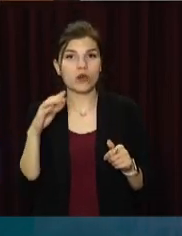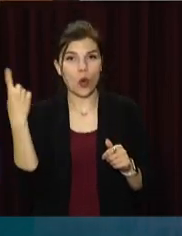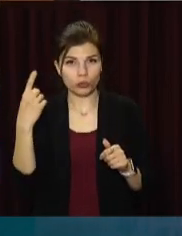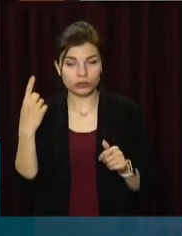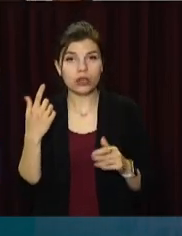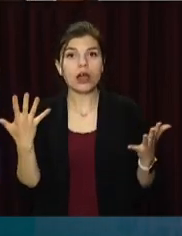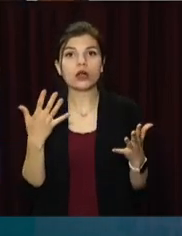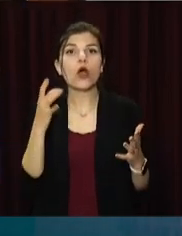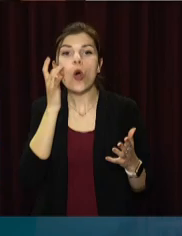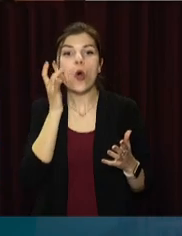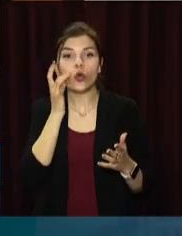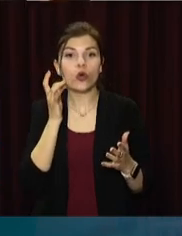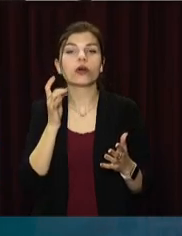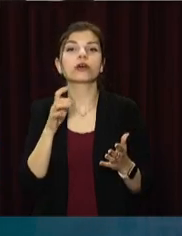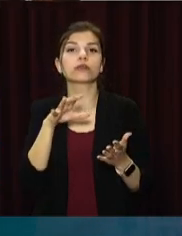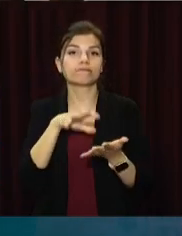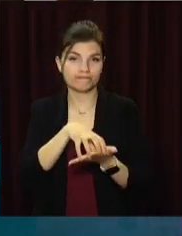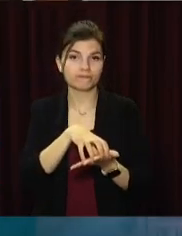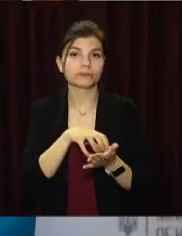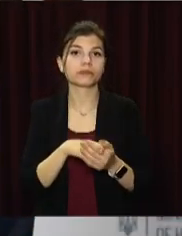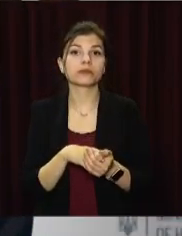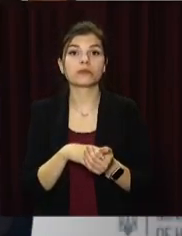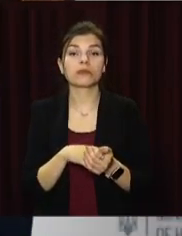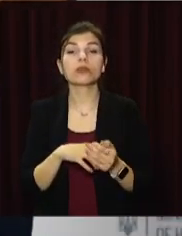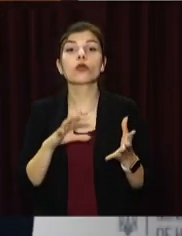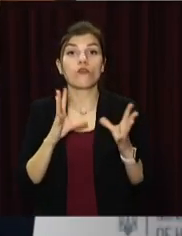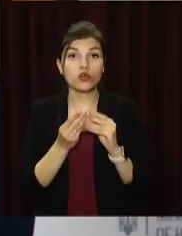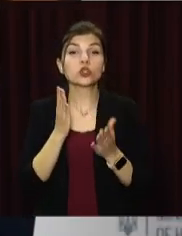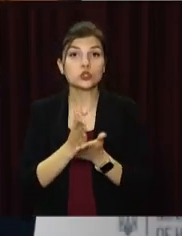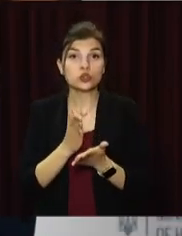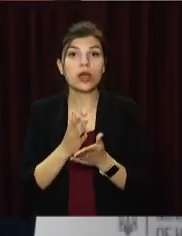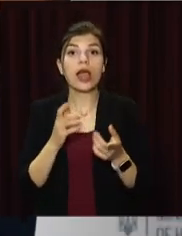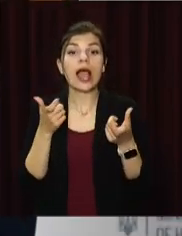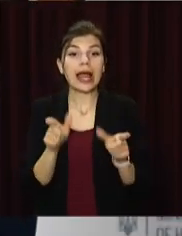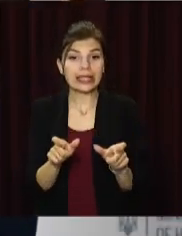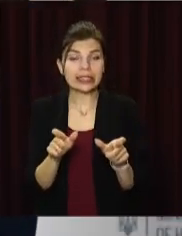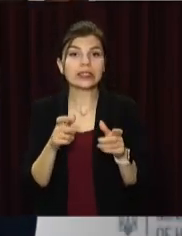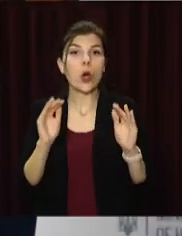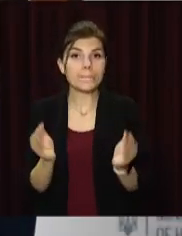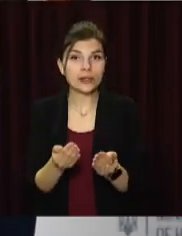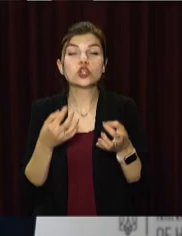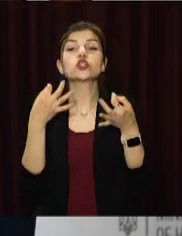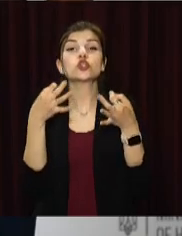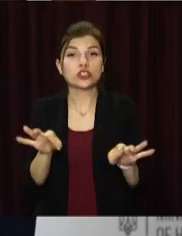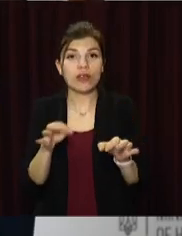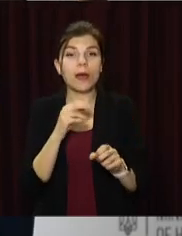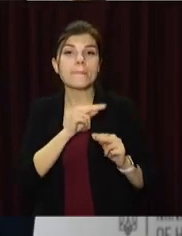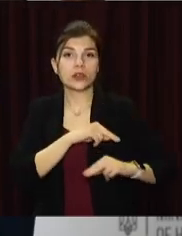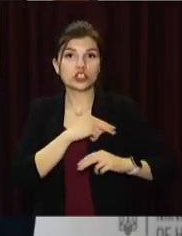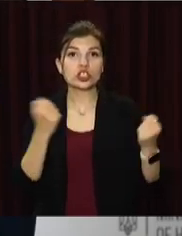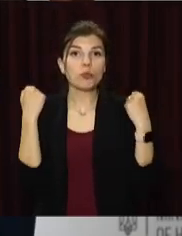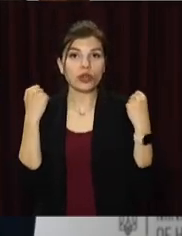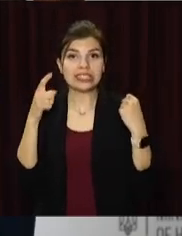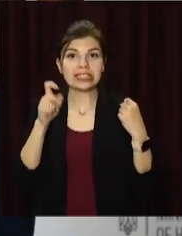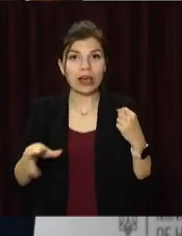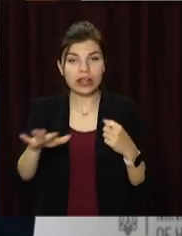в якої помаранчевий рівень епідемічної небезпеки. Існуючі карантинні обмеження дозволяють працювати спортивним